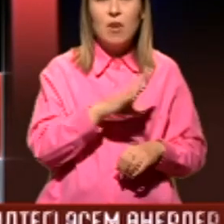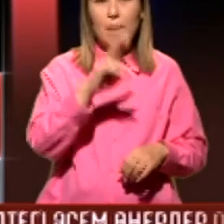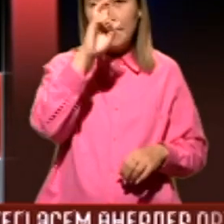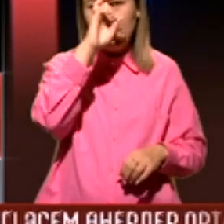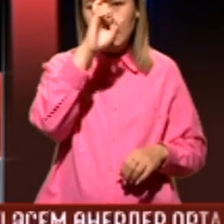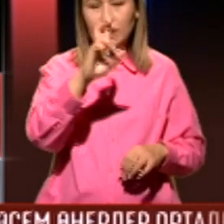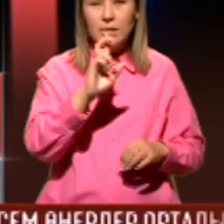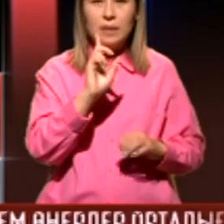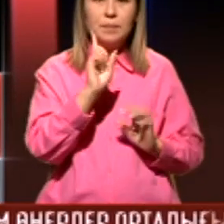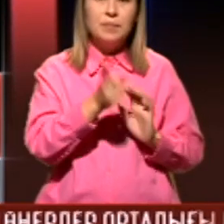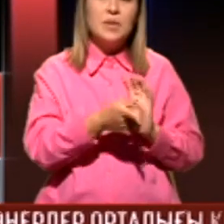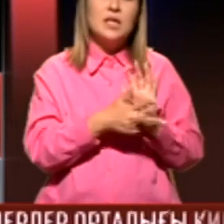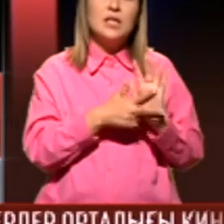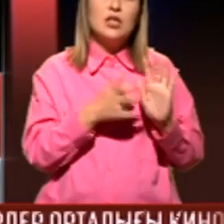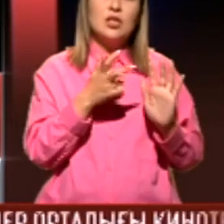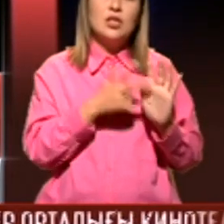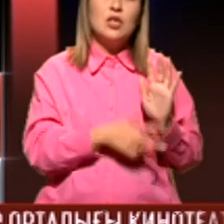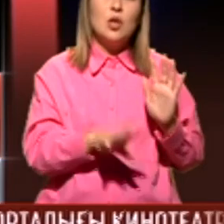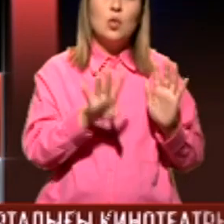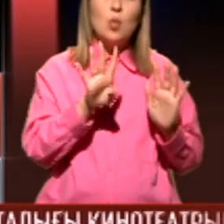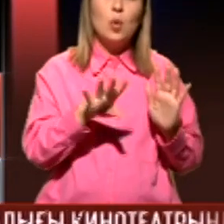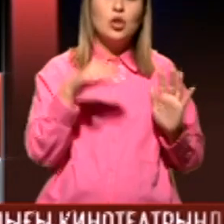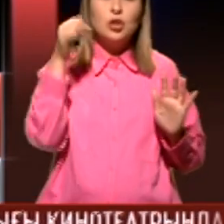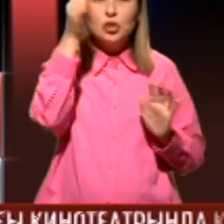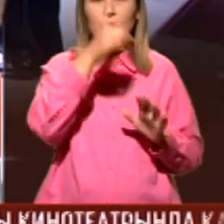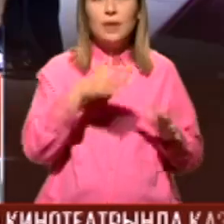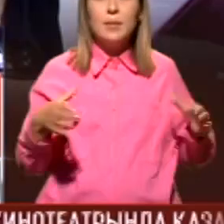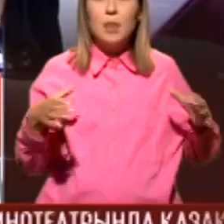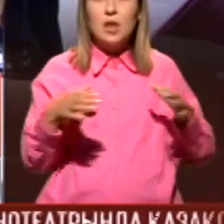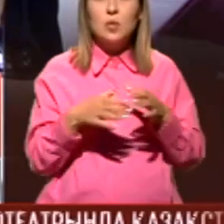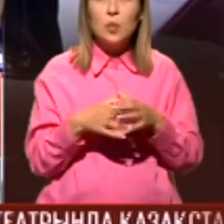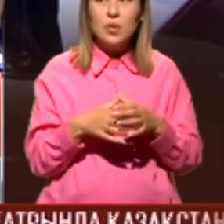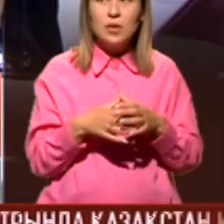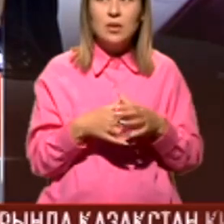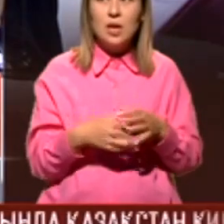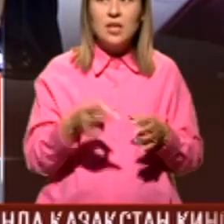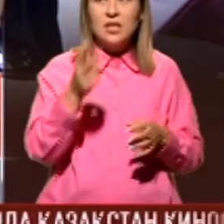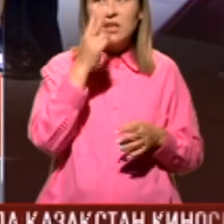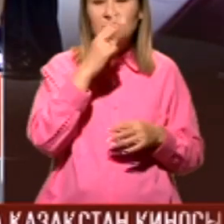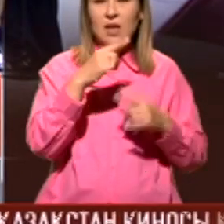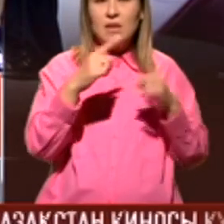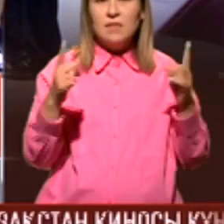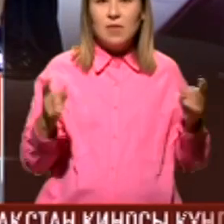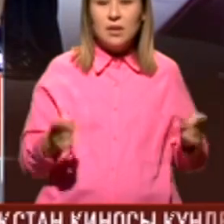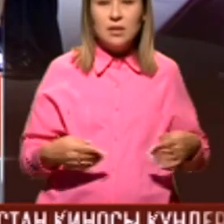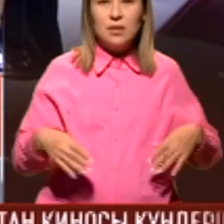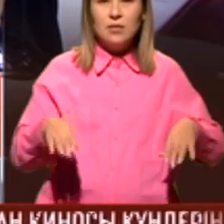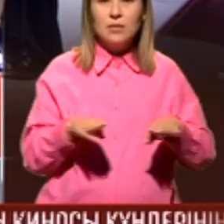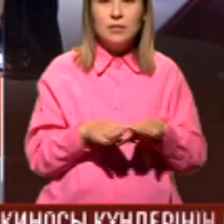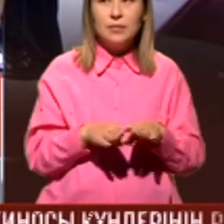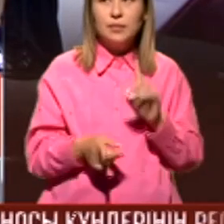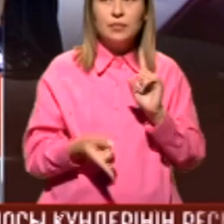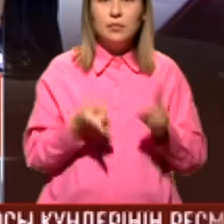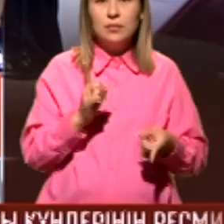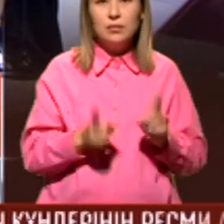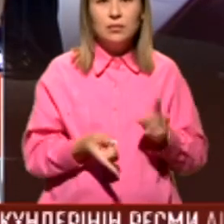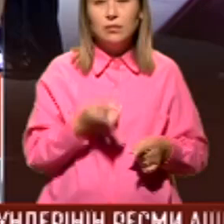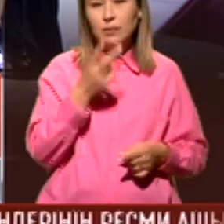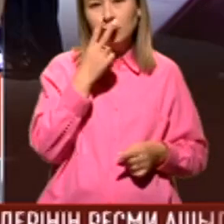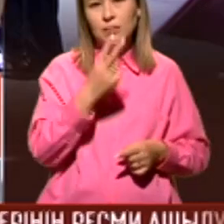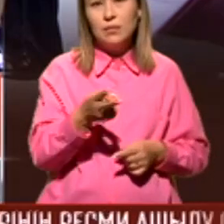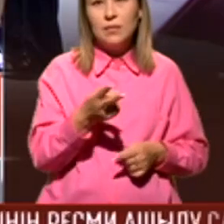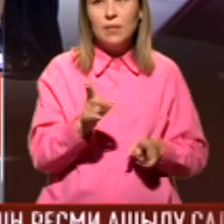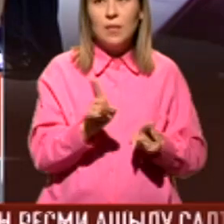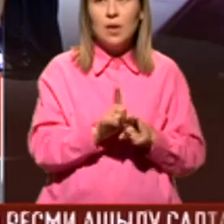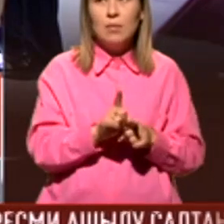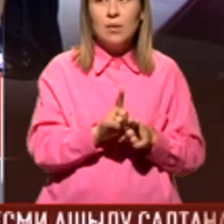Берлинде 1884 жылы бас қосады. Сол кездегі мына сызыққа қарасаңыздар, кәдімгі бір шынымен де Айдос мырза өзіңіз айтқанда